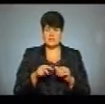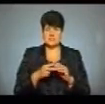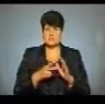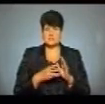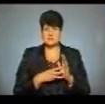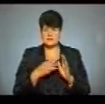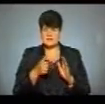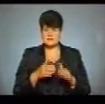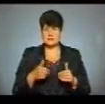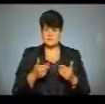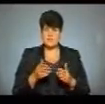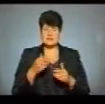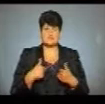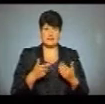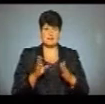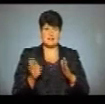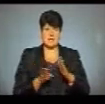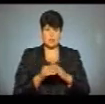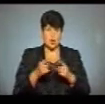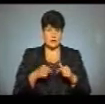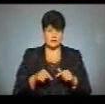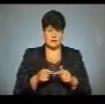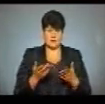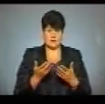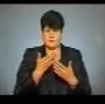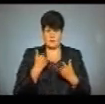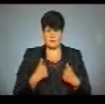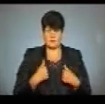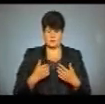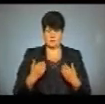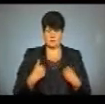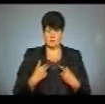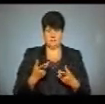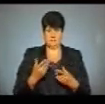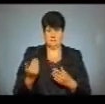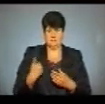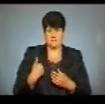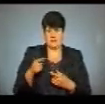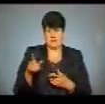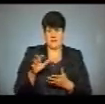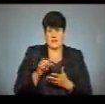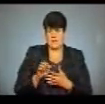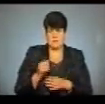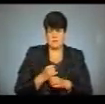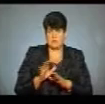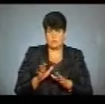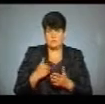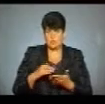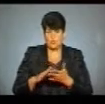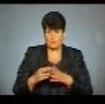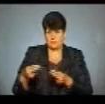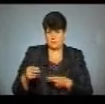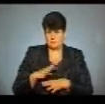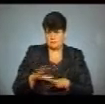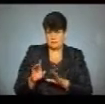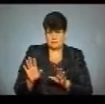До нас звертається підрядна організація, яка би не мала до нас звертатися, тому що ми її не наймали на роботу, ми з нею договорів не